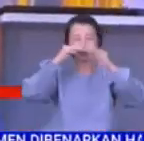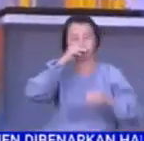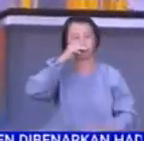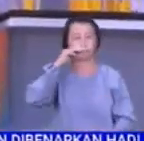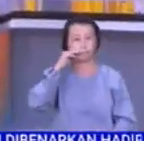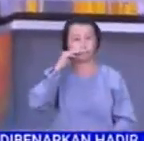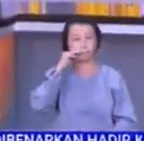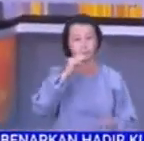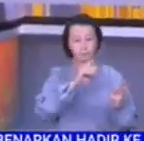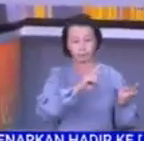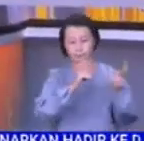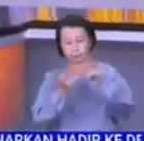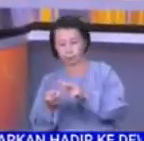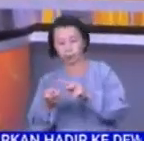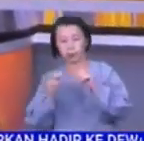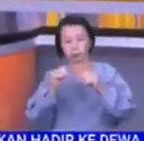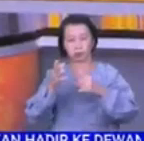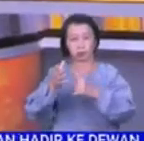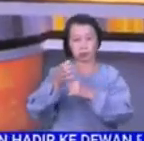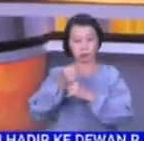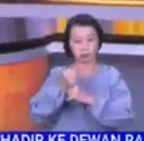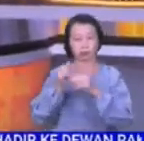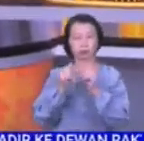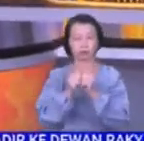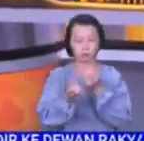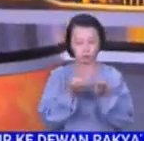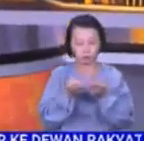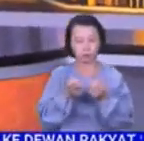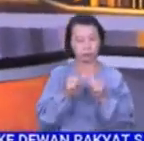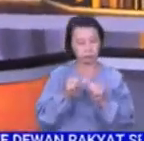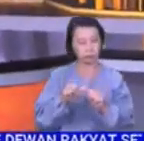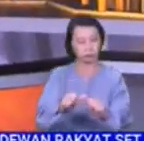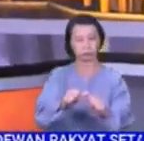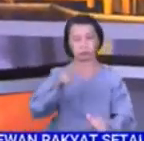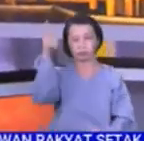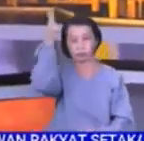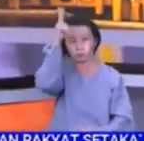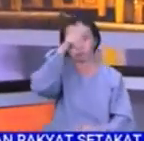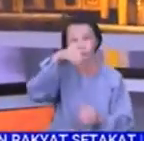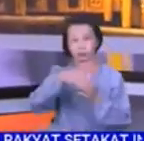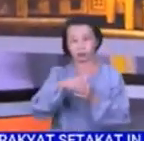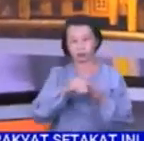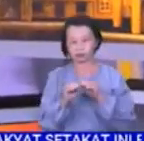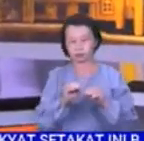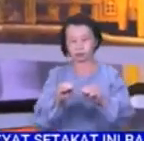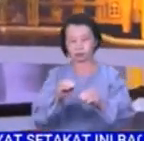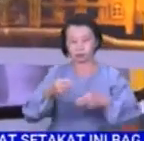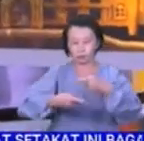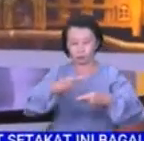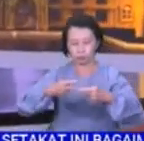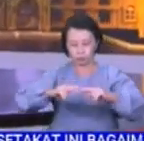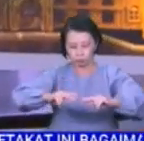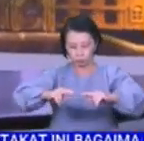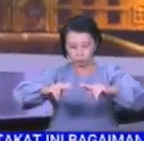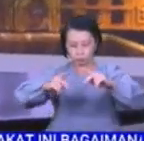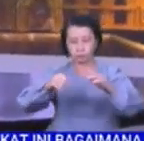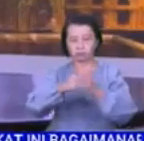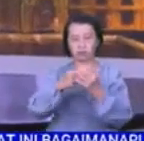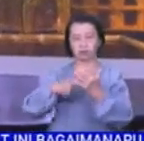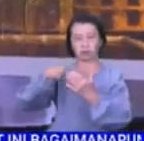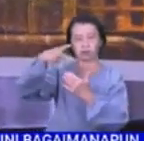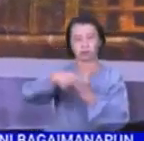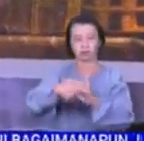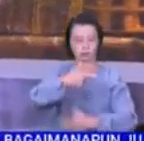Sri Muhyiddin Yassin peralihan itu dapat dicapai dengan usaha berterusan kerajaan dalam menggerakkan proses pemulihan dan